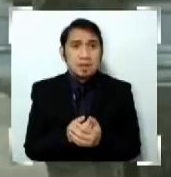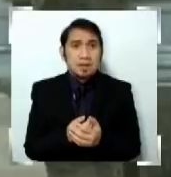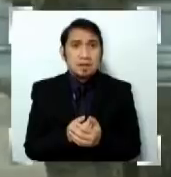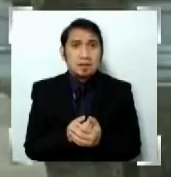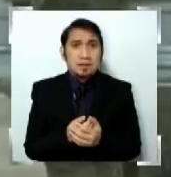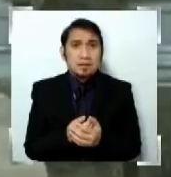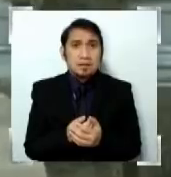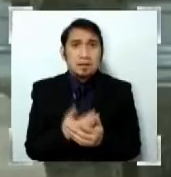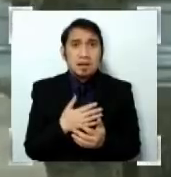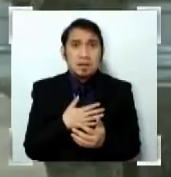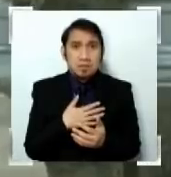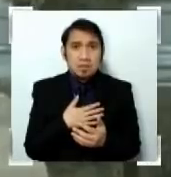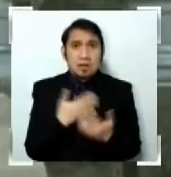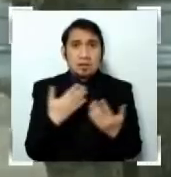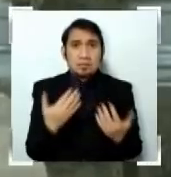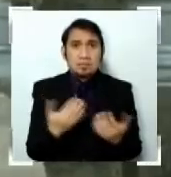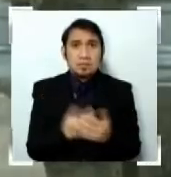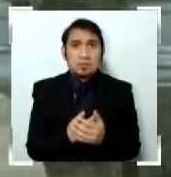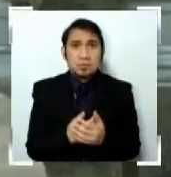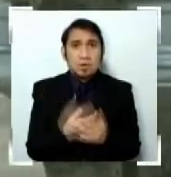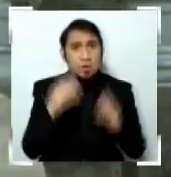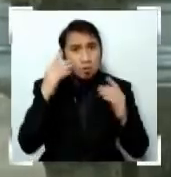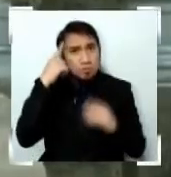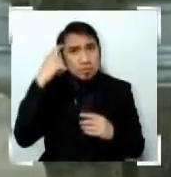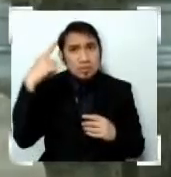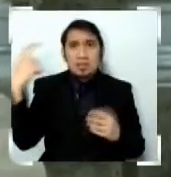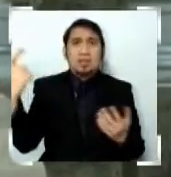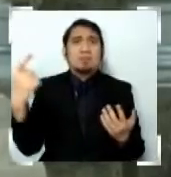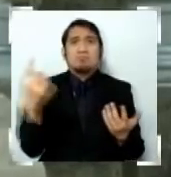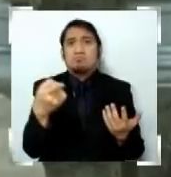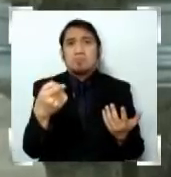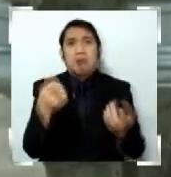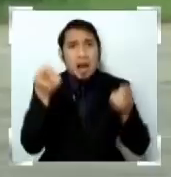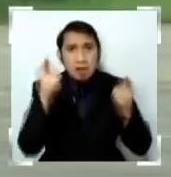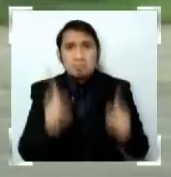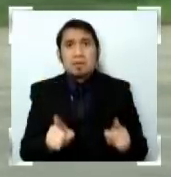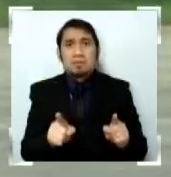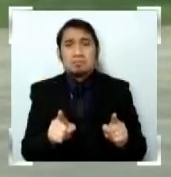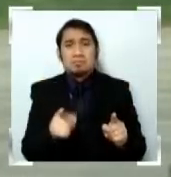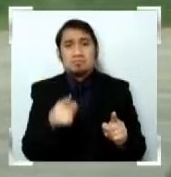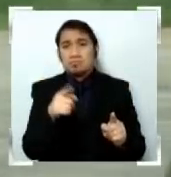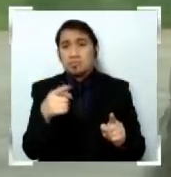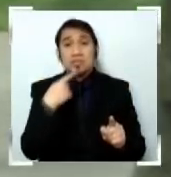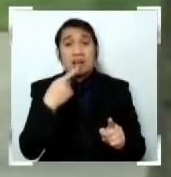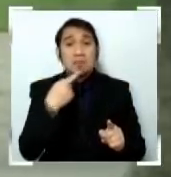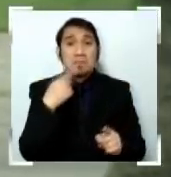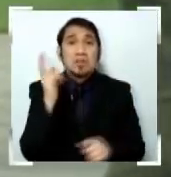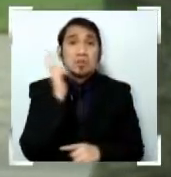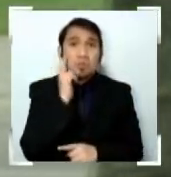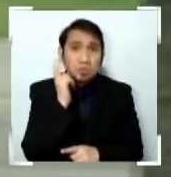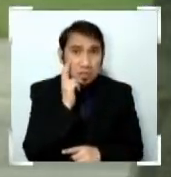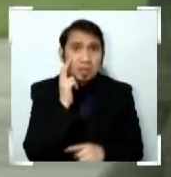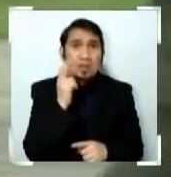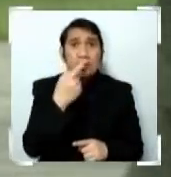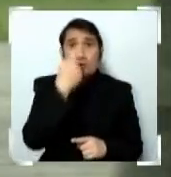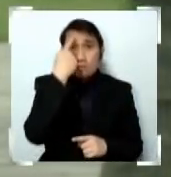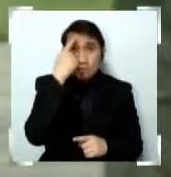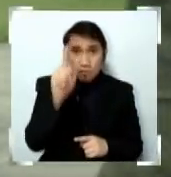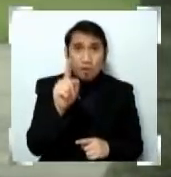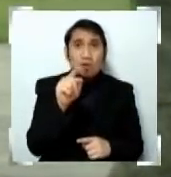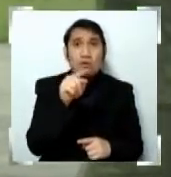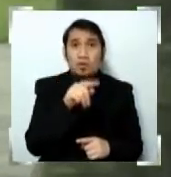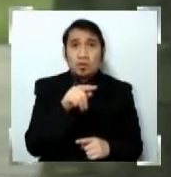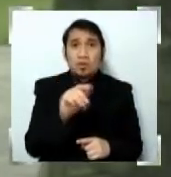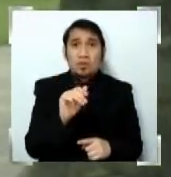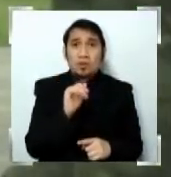unta matuman ang mga promises ni President Duterte sa para sa dili lang para sa kuha akong